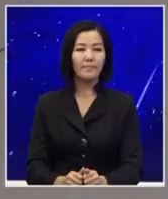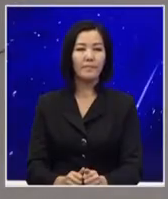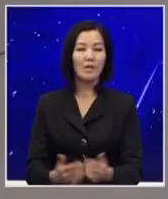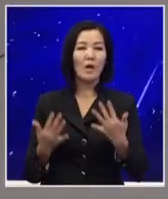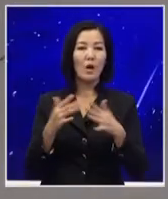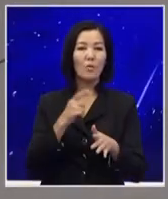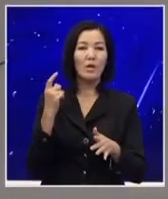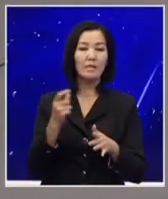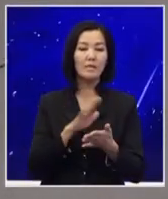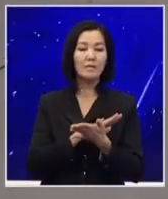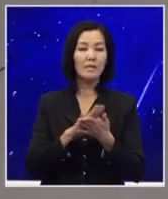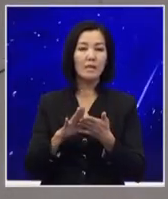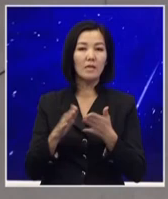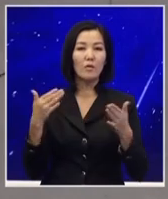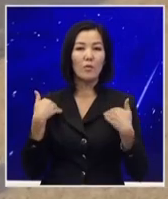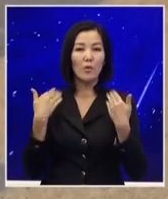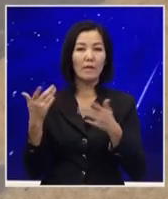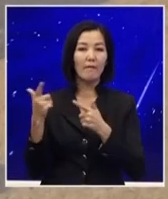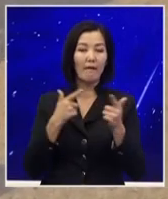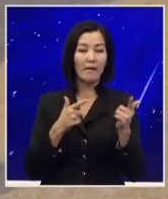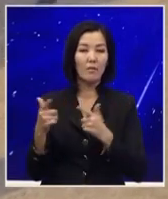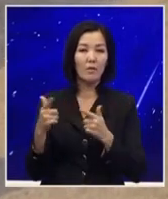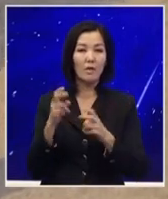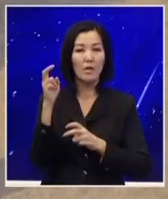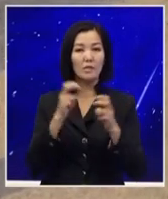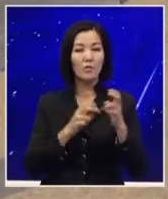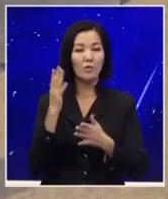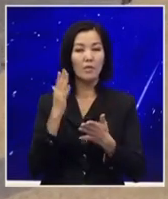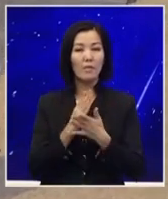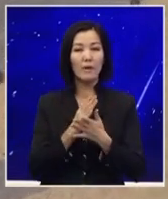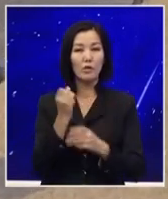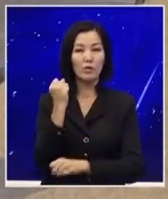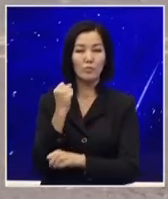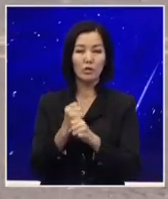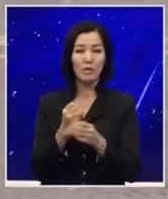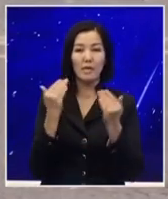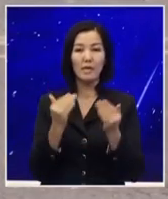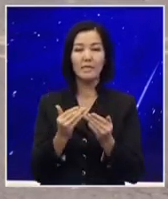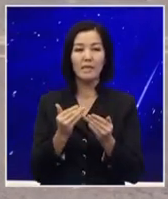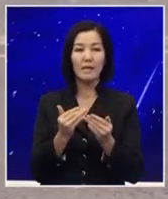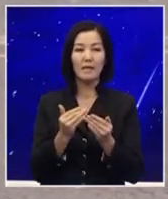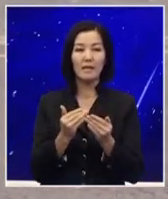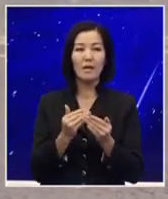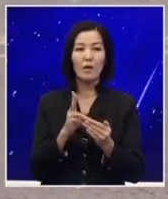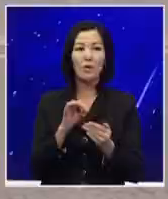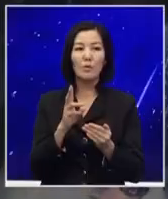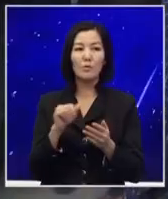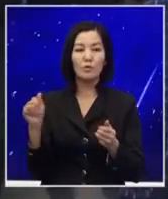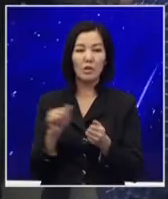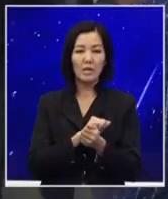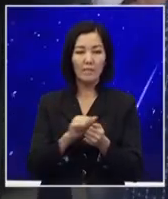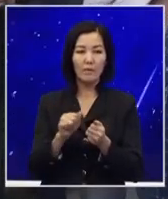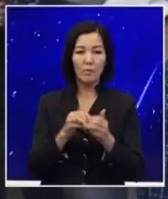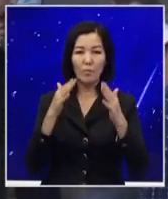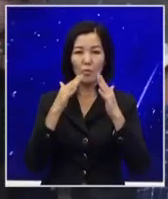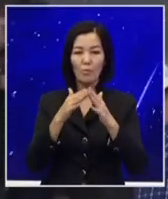Тамшыбұлақтың күрішті тазылап тұтынуға дайын өнім етіп беретін зауыты да бар. Мұндағы жұмысшылар қазір қырманға түскен ақ маржанды кептіріп, қоймаға